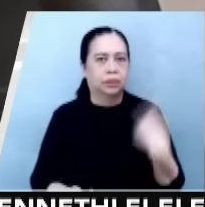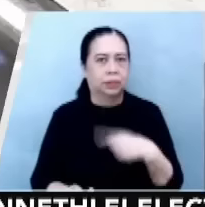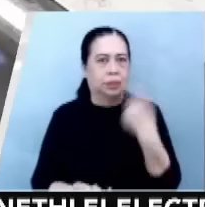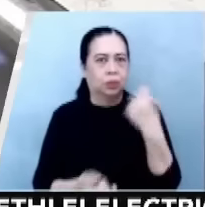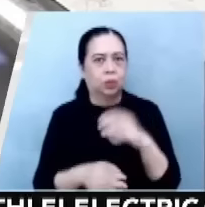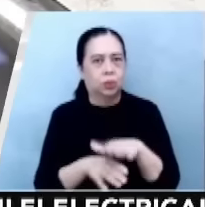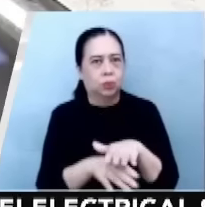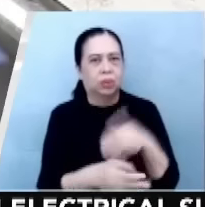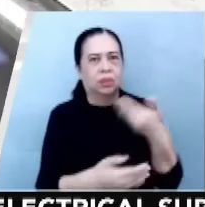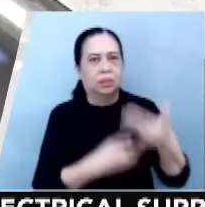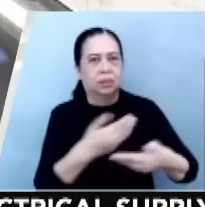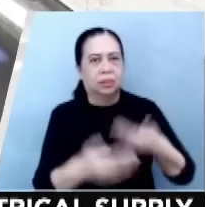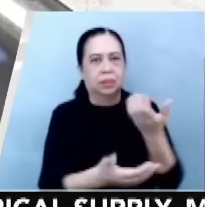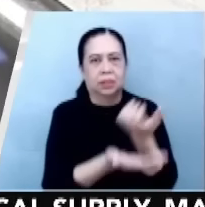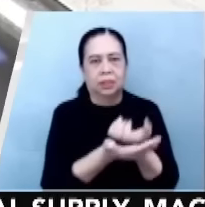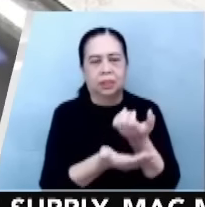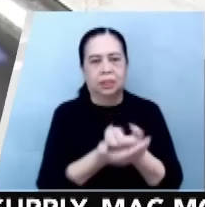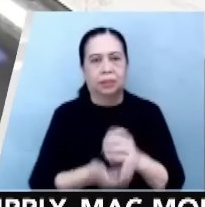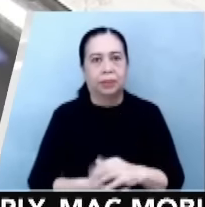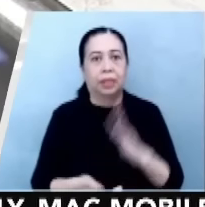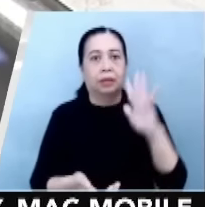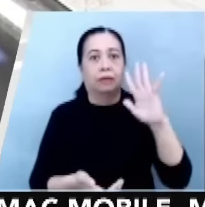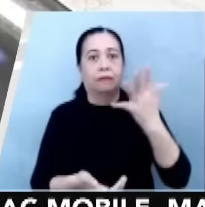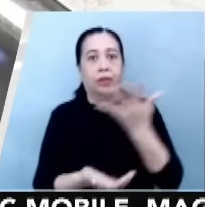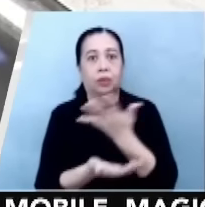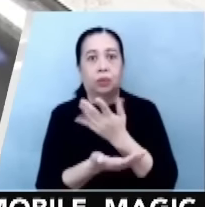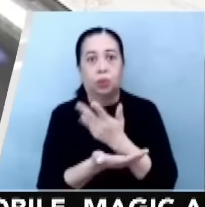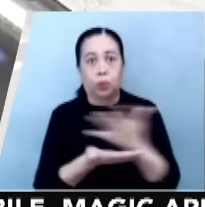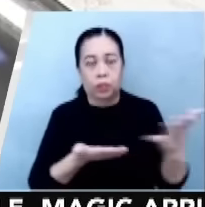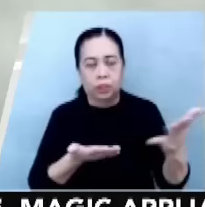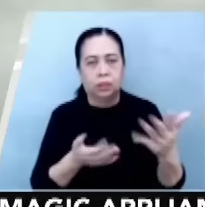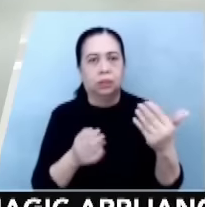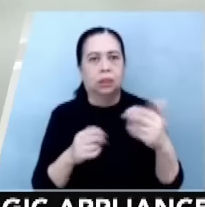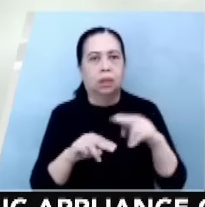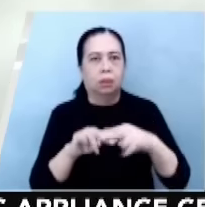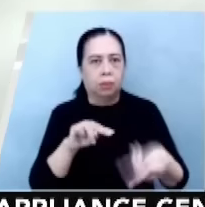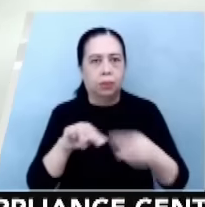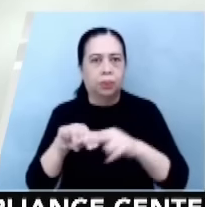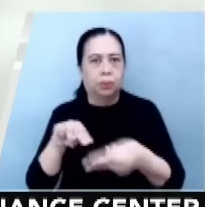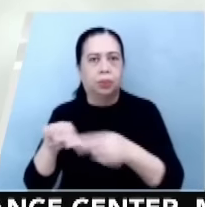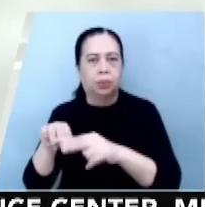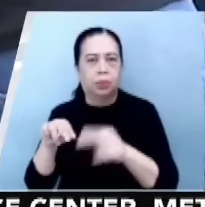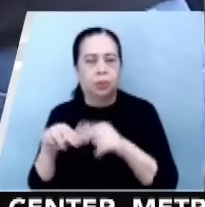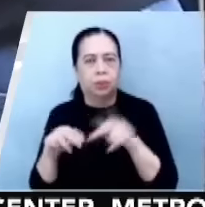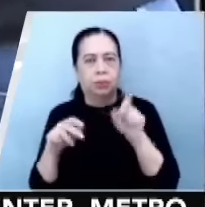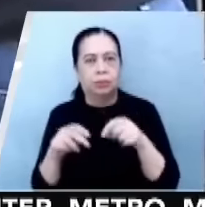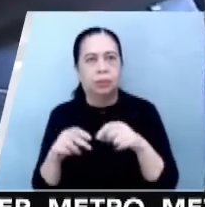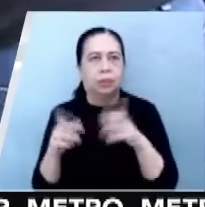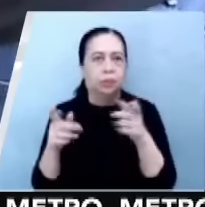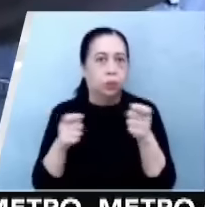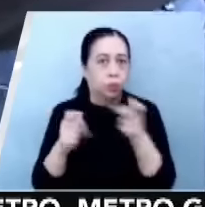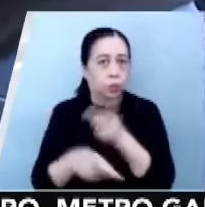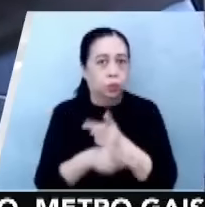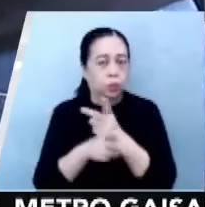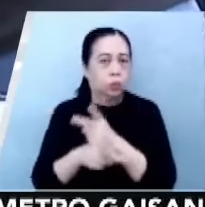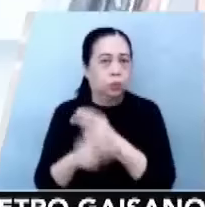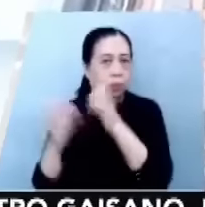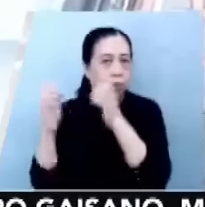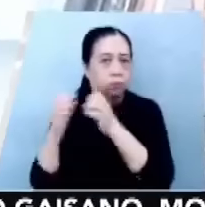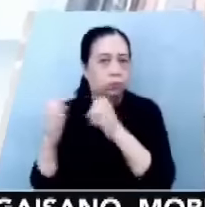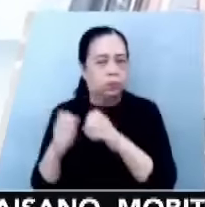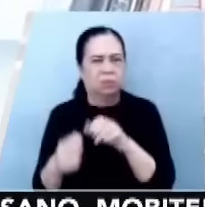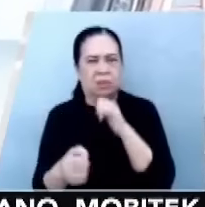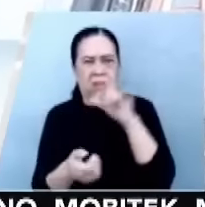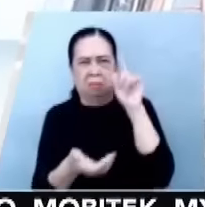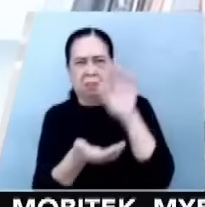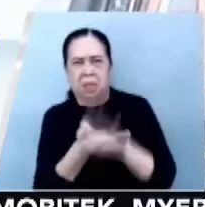nito. Ikalimang linggo na sunod-sunod na rollback. Let's manage our expectation. Pero hindi na bilib sa rollback ang ilan sa